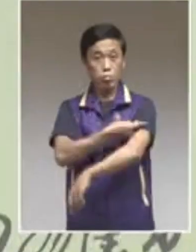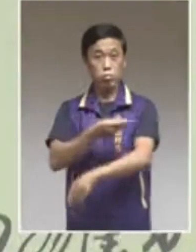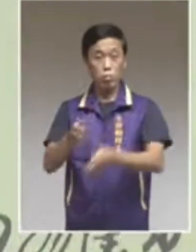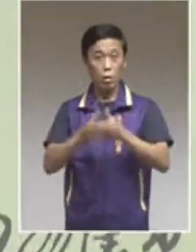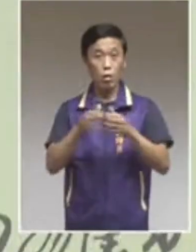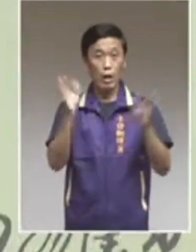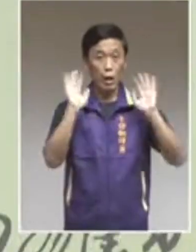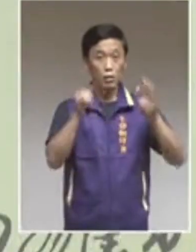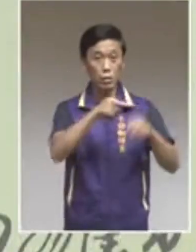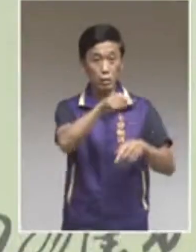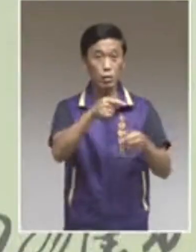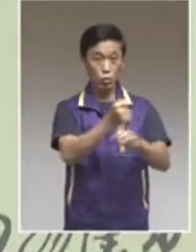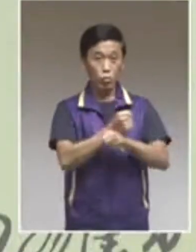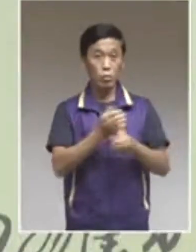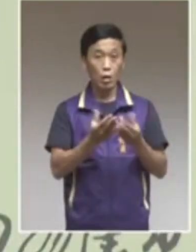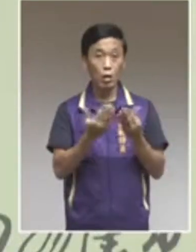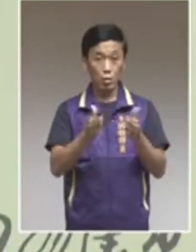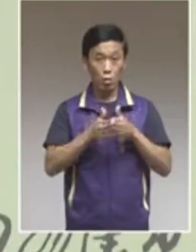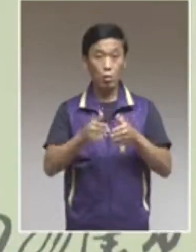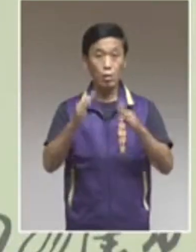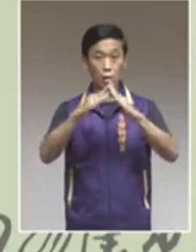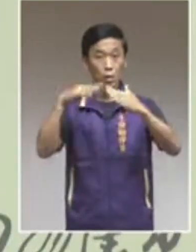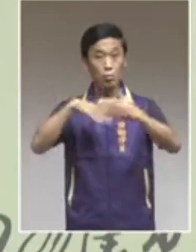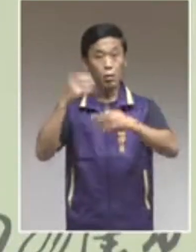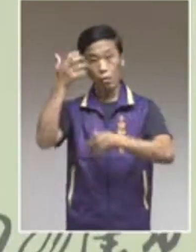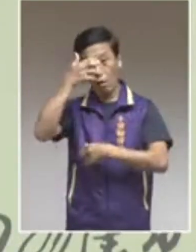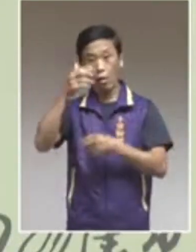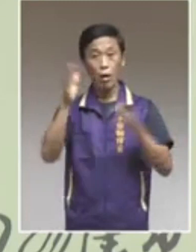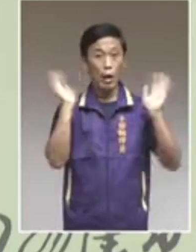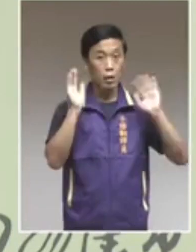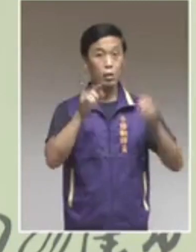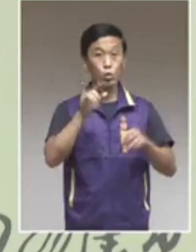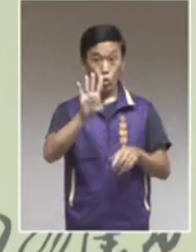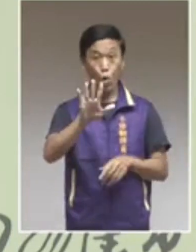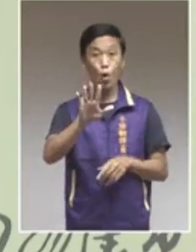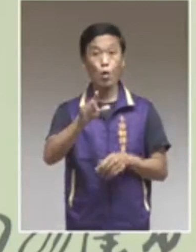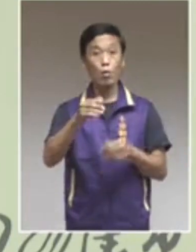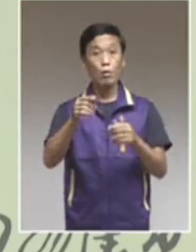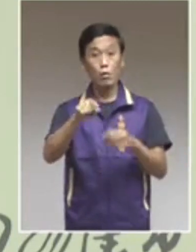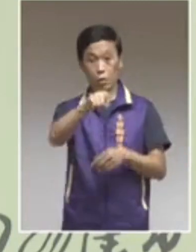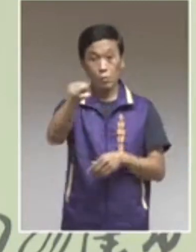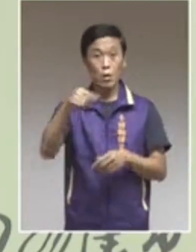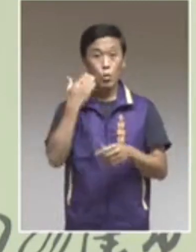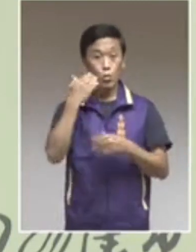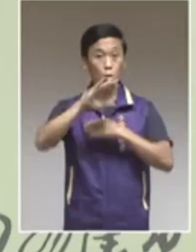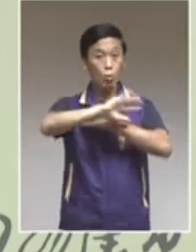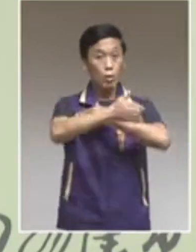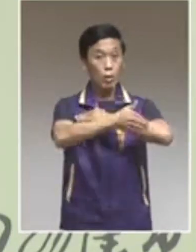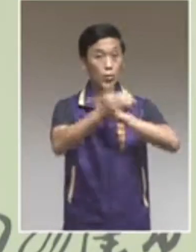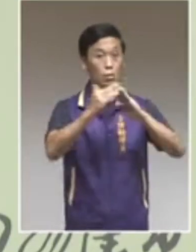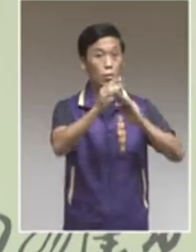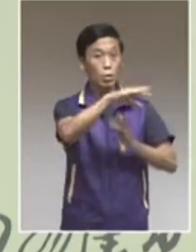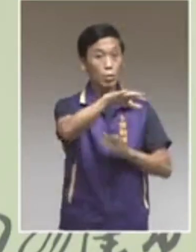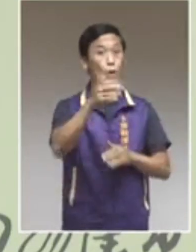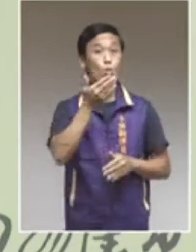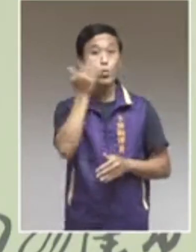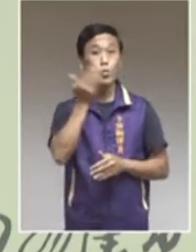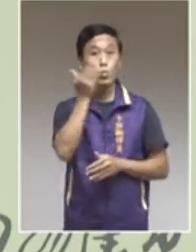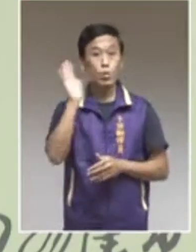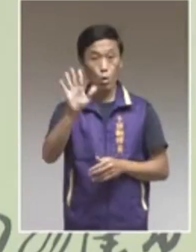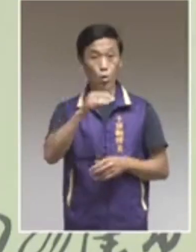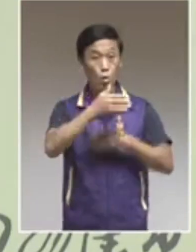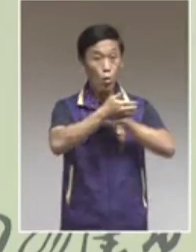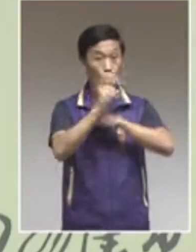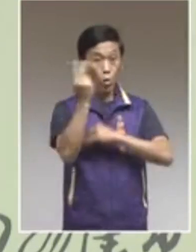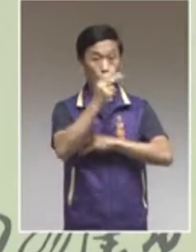特别注意。所以家中有老人跟小孩的朋友。当你有外县市旅游史，或者是接触到外